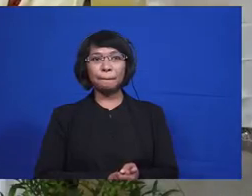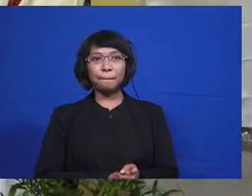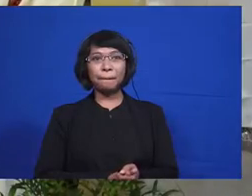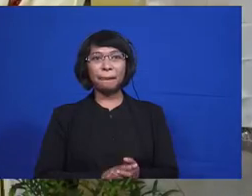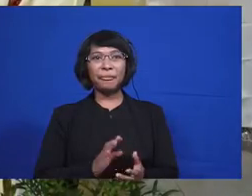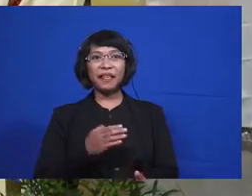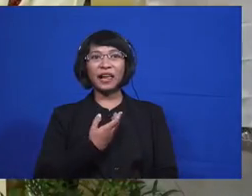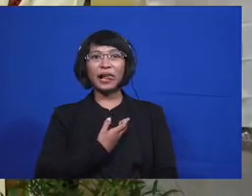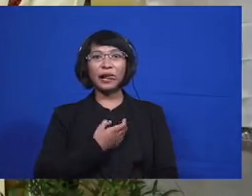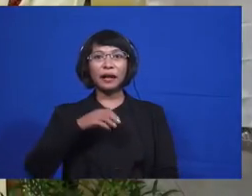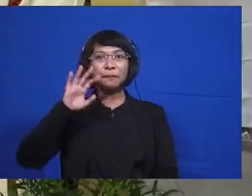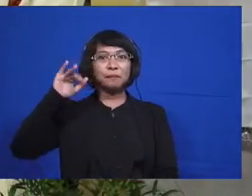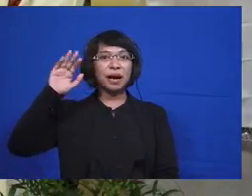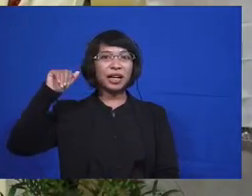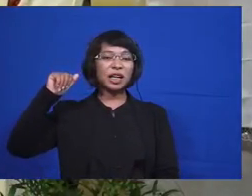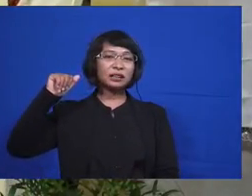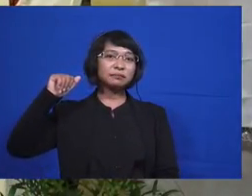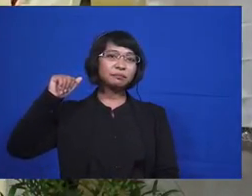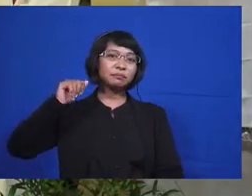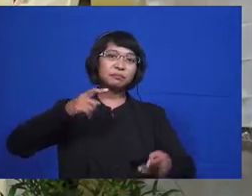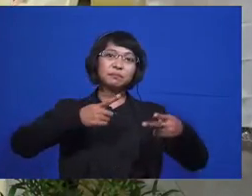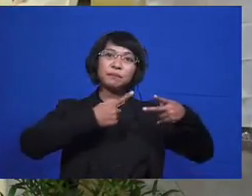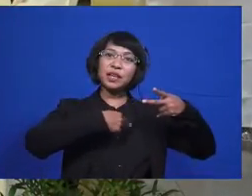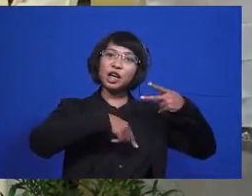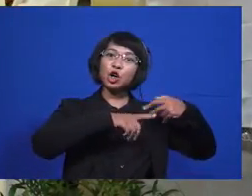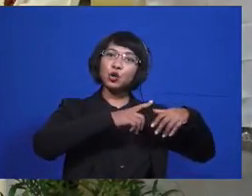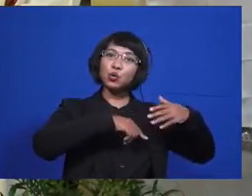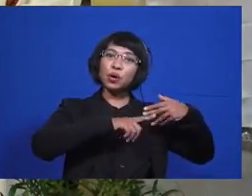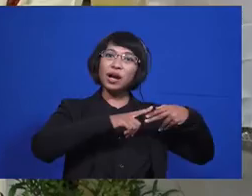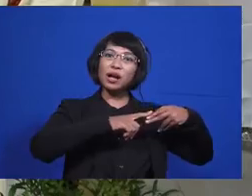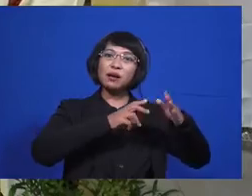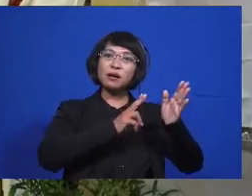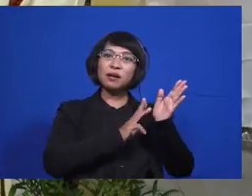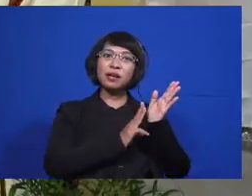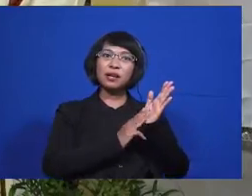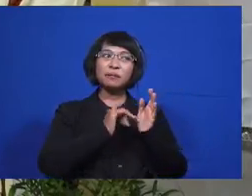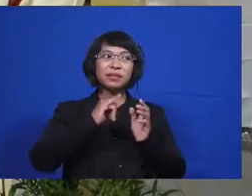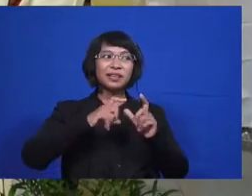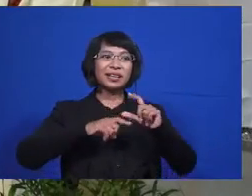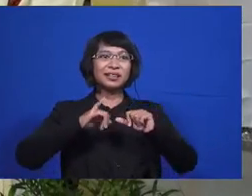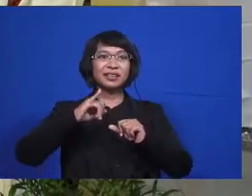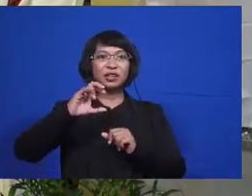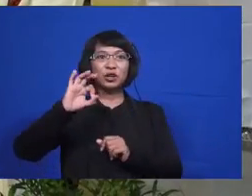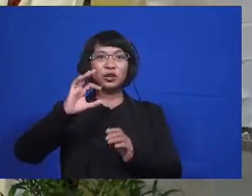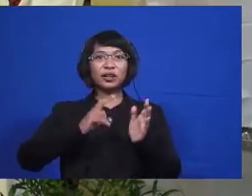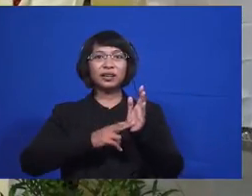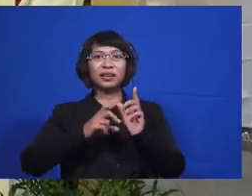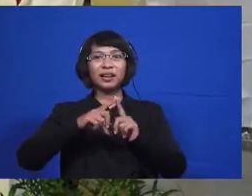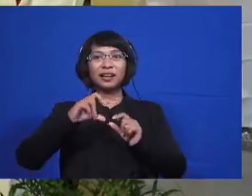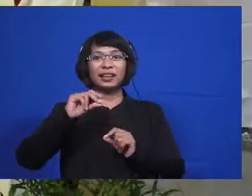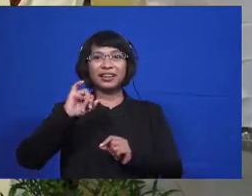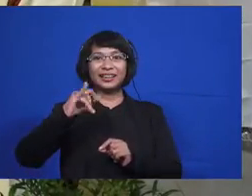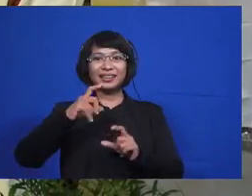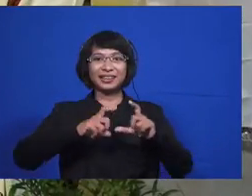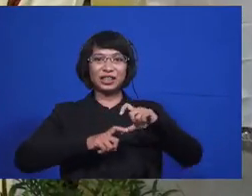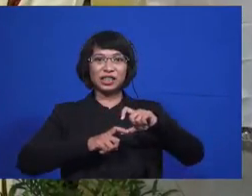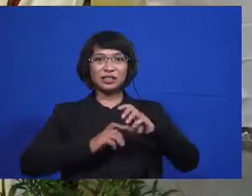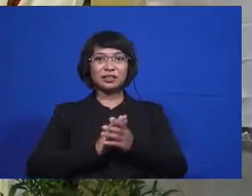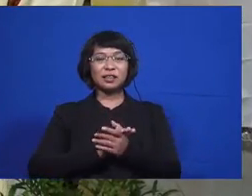akan memanggil dua misionaris yang akan ditugaskan di luar